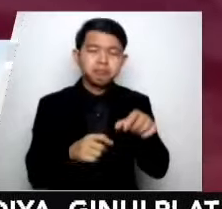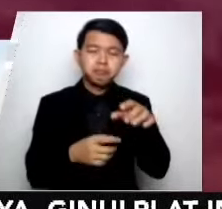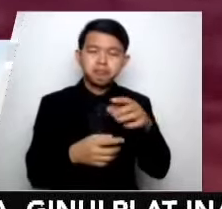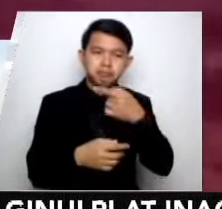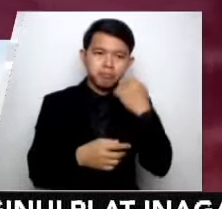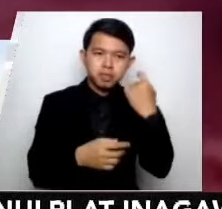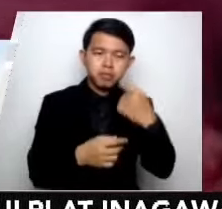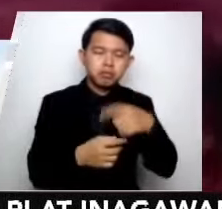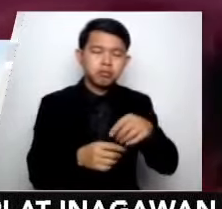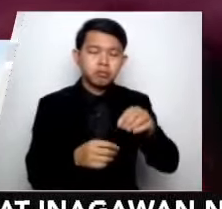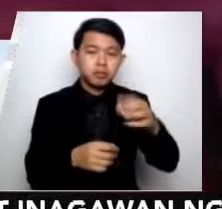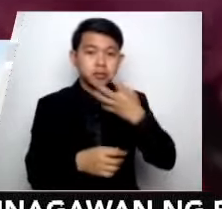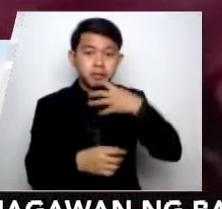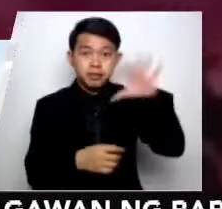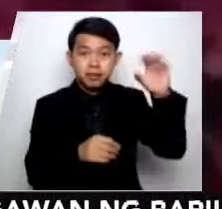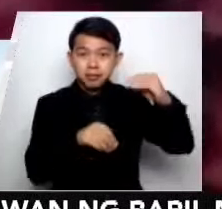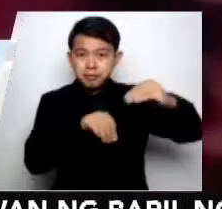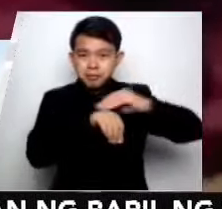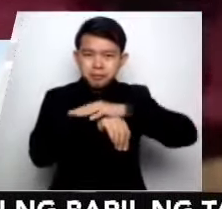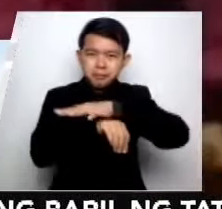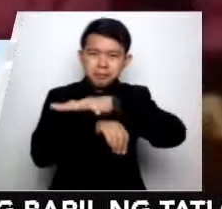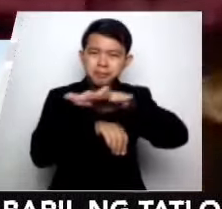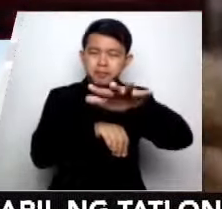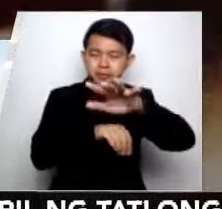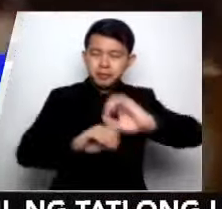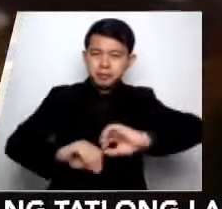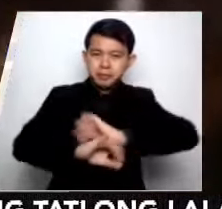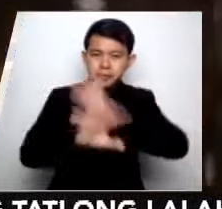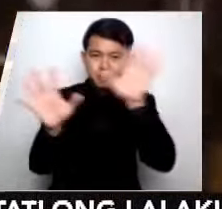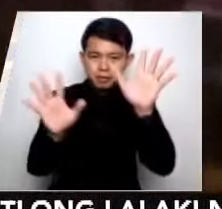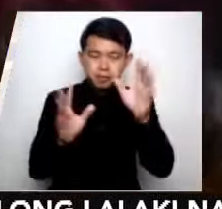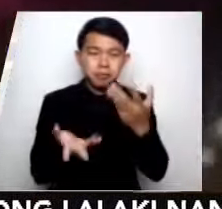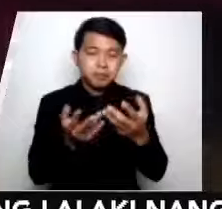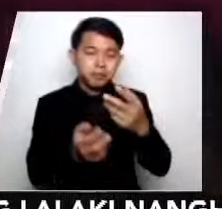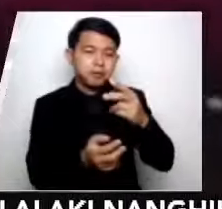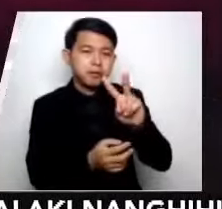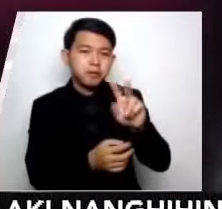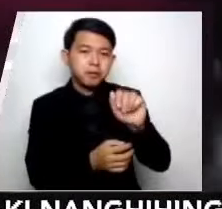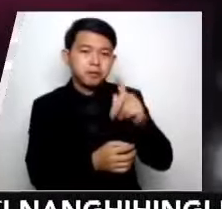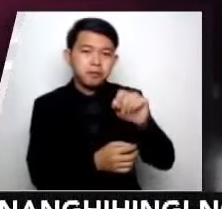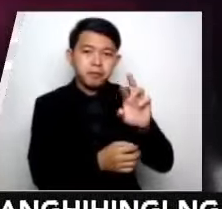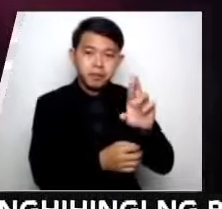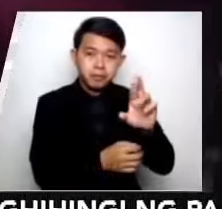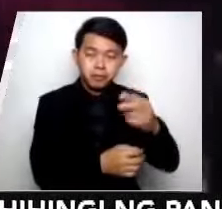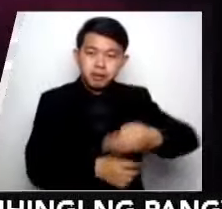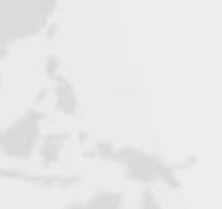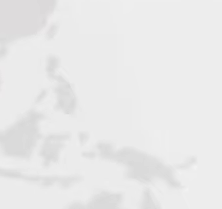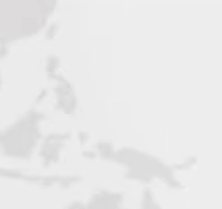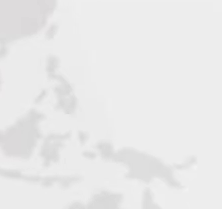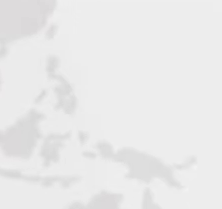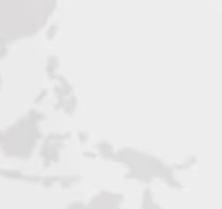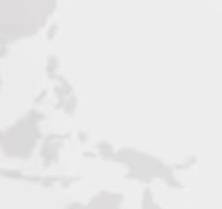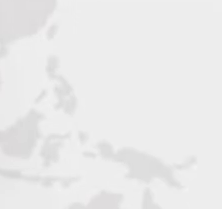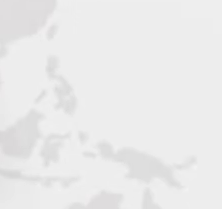ng araw. Posibleng mas mataas daw ang vapor concentration o moisture ng hangin dahil sa bagyo.